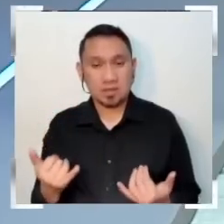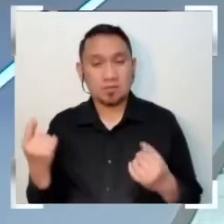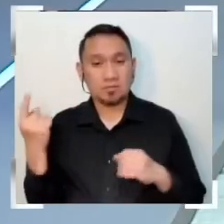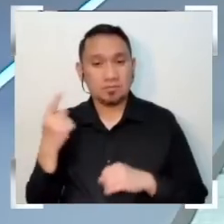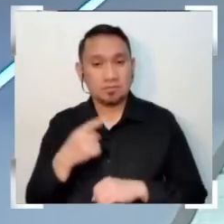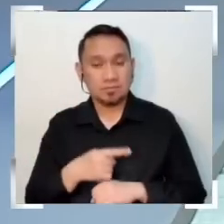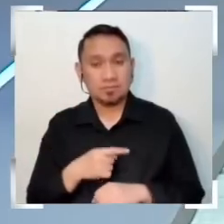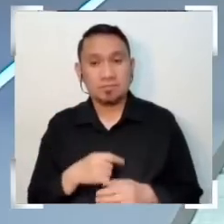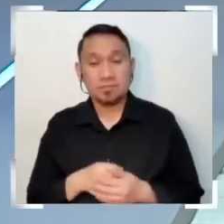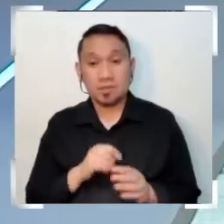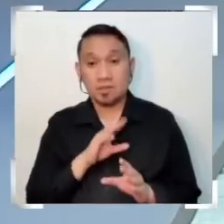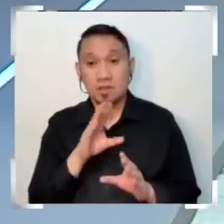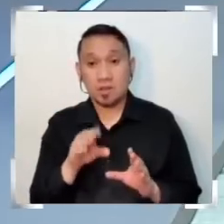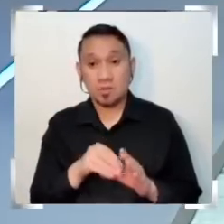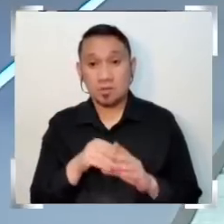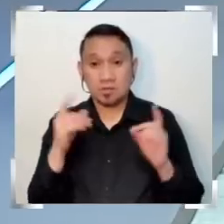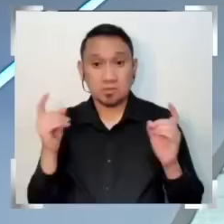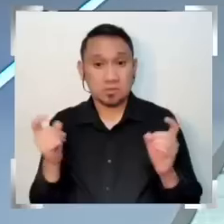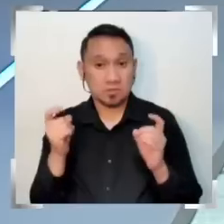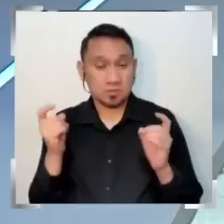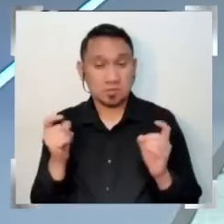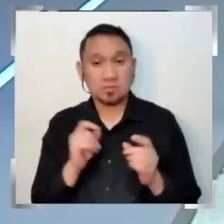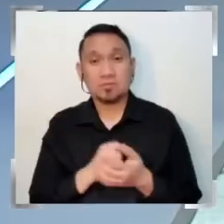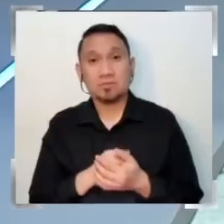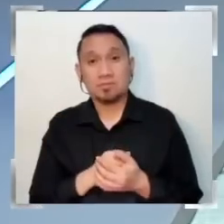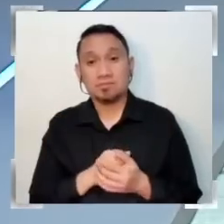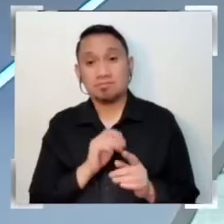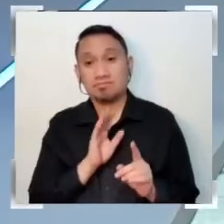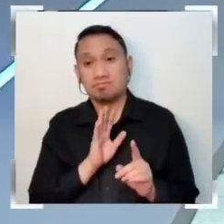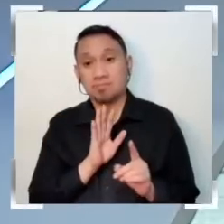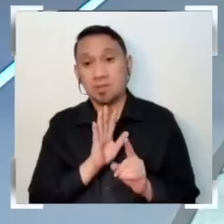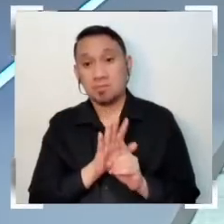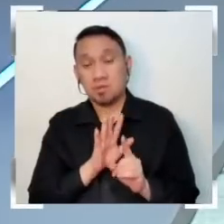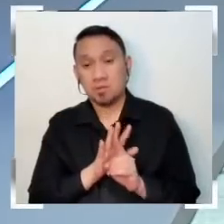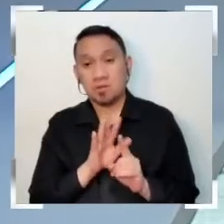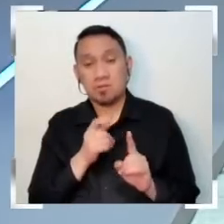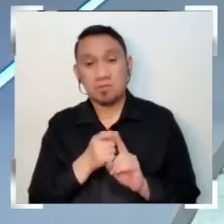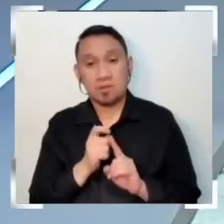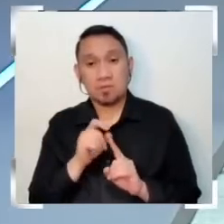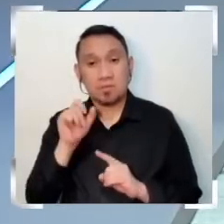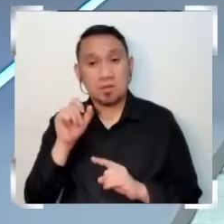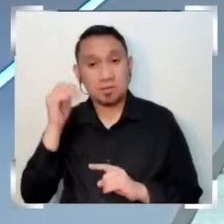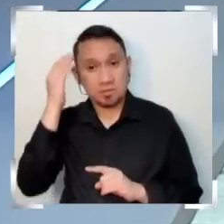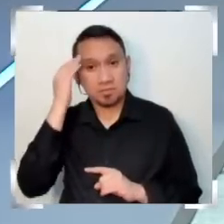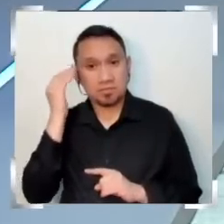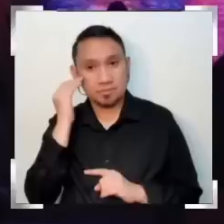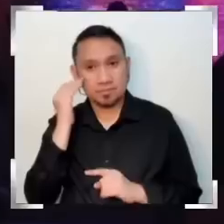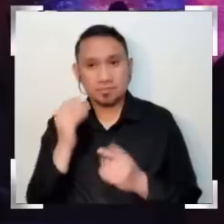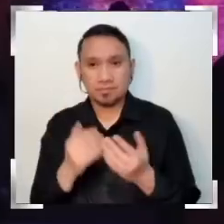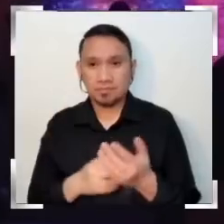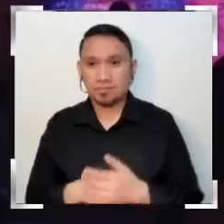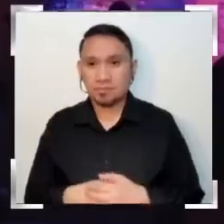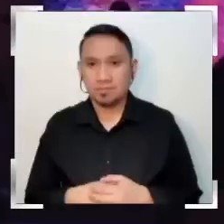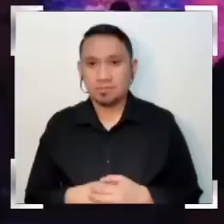Nakijoin sa celebration ang mga sikat na landmark sa capital ng South Korea. Ating saksihan!